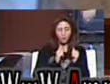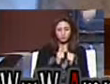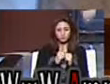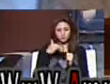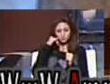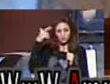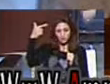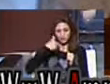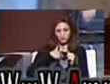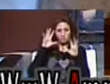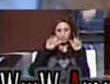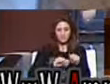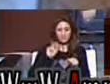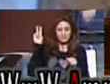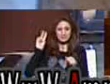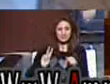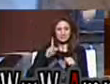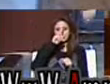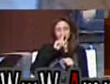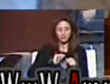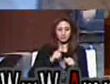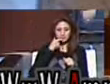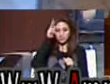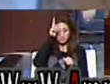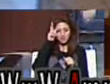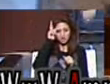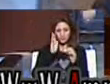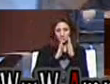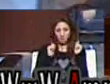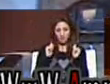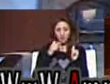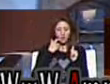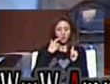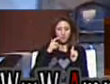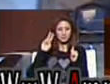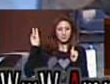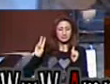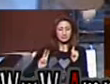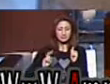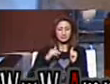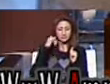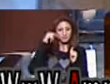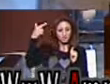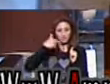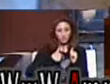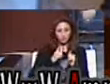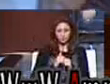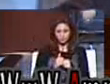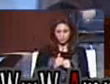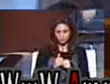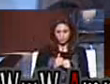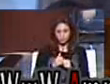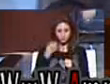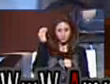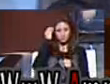معنا على التليفون الاستاذ احمد سليم مدير مكتب صحيفه الاهرام في شمال سيناء. استاذ احمد مساء الخير يا فندم. مساء الخير يا فندم. اولا